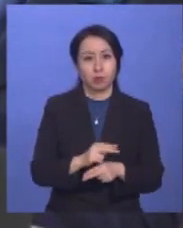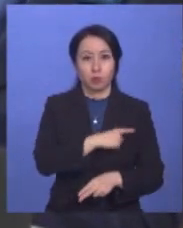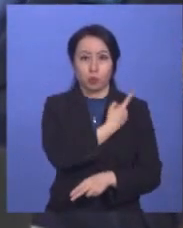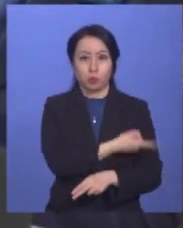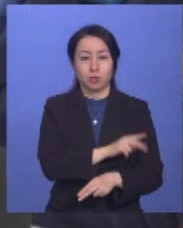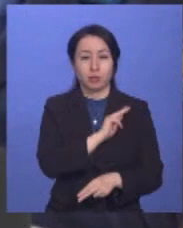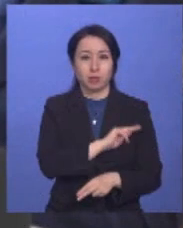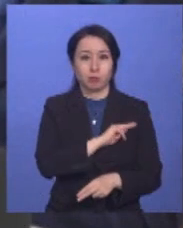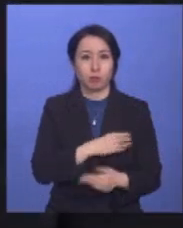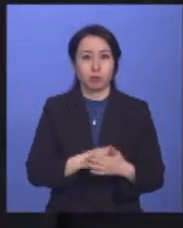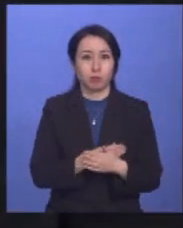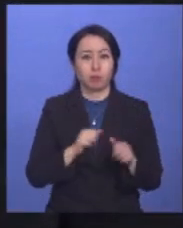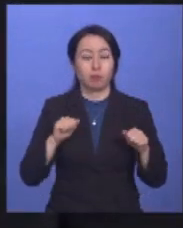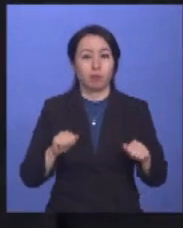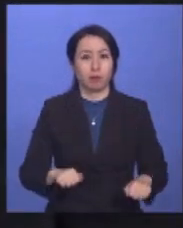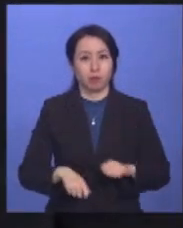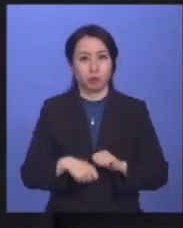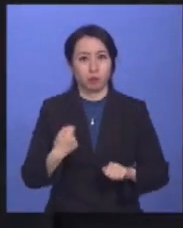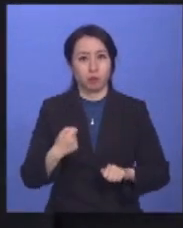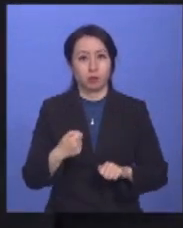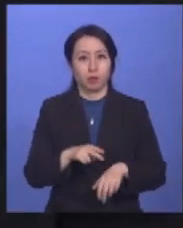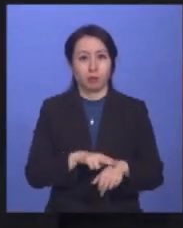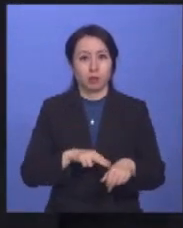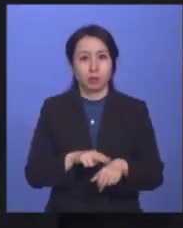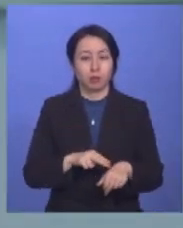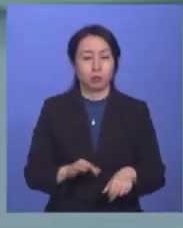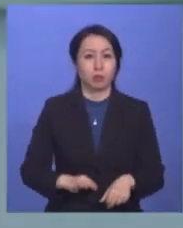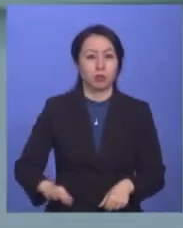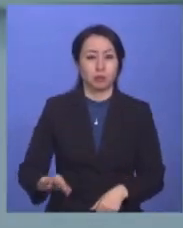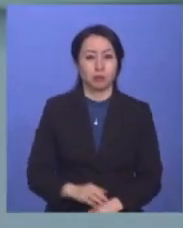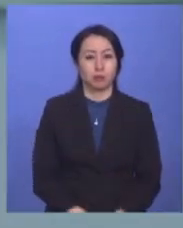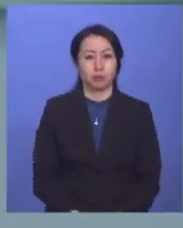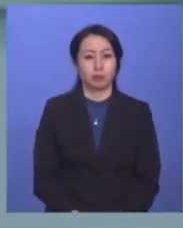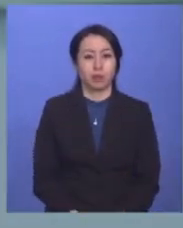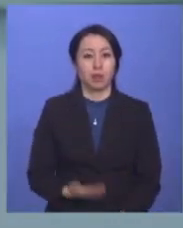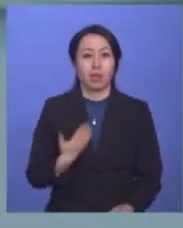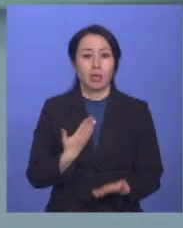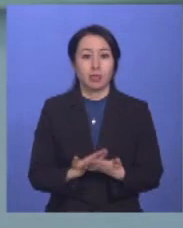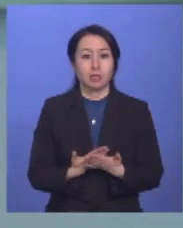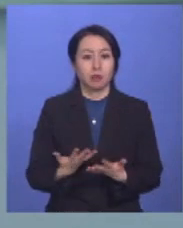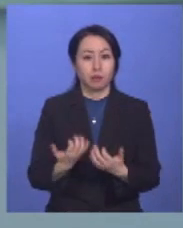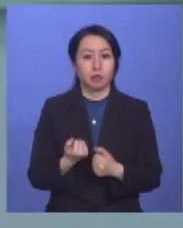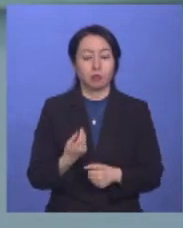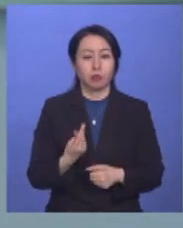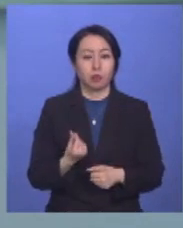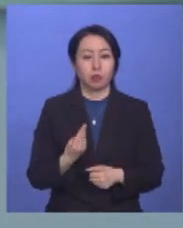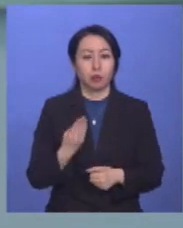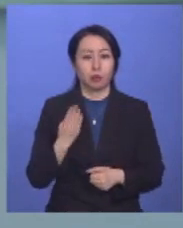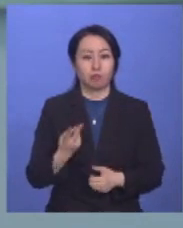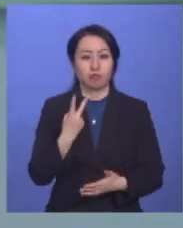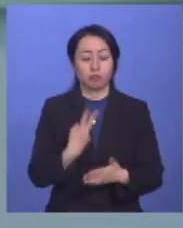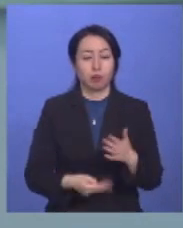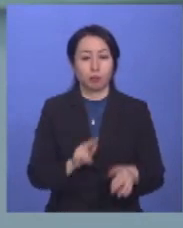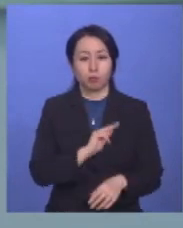усилить работу по выявлению правонарушений со стороны полицейских области. Если вы возьмете деньги, то вы будете уволены из органов внутренних